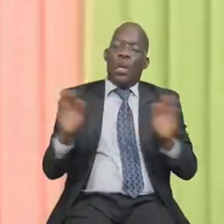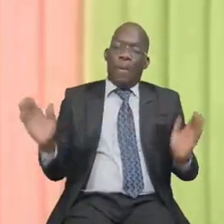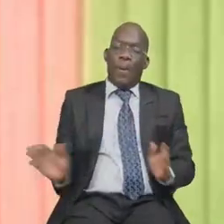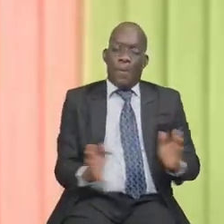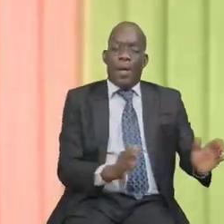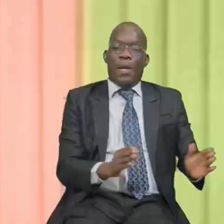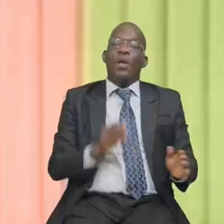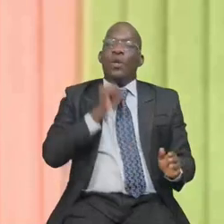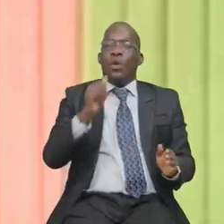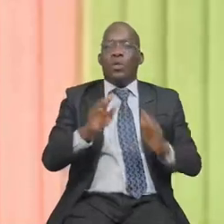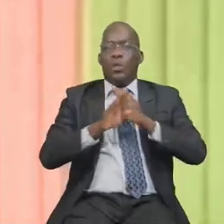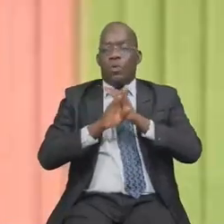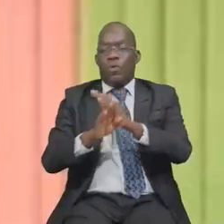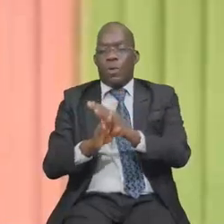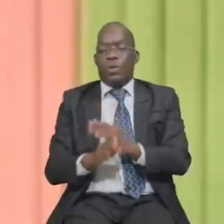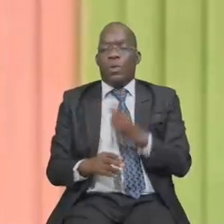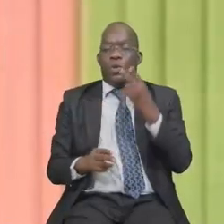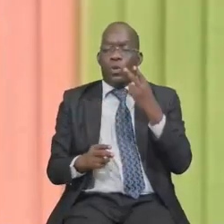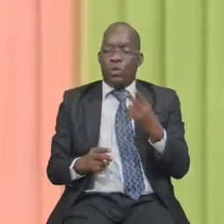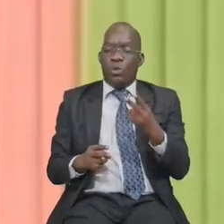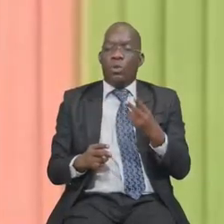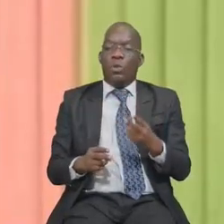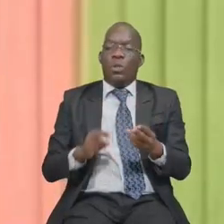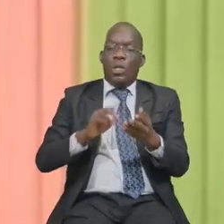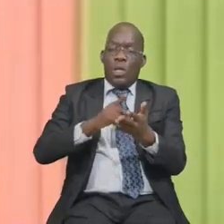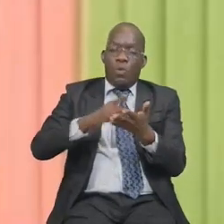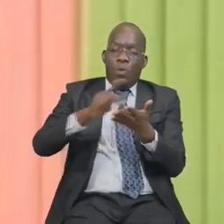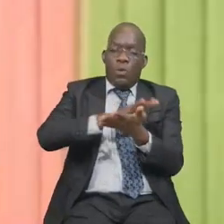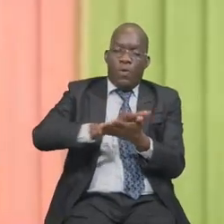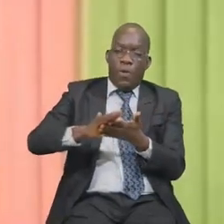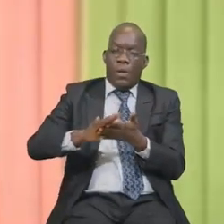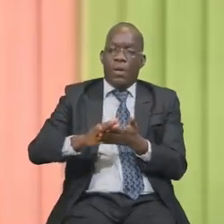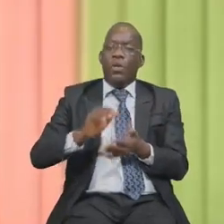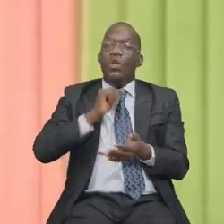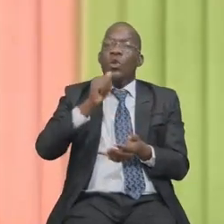Deuxièmement, purifie et ne pollue pas.